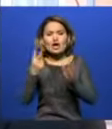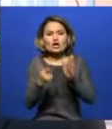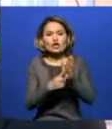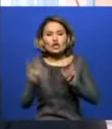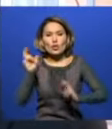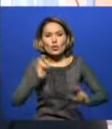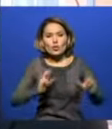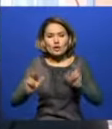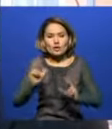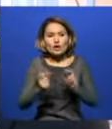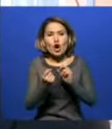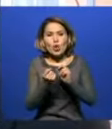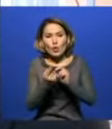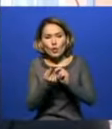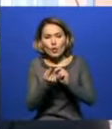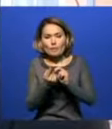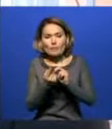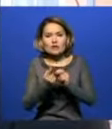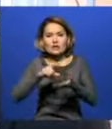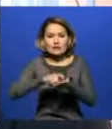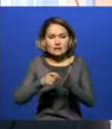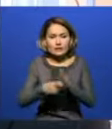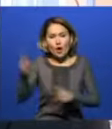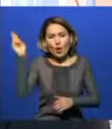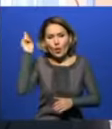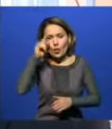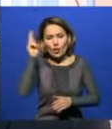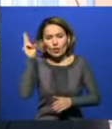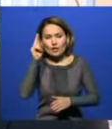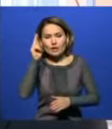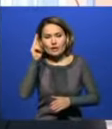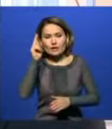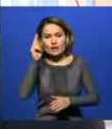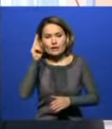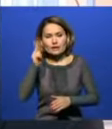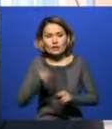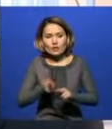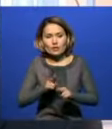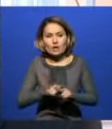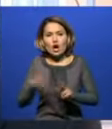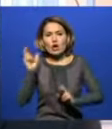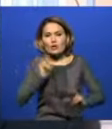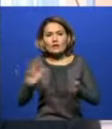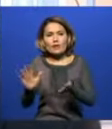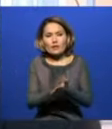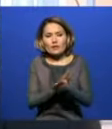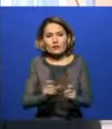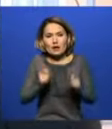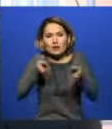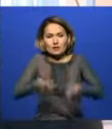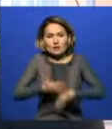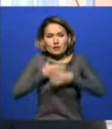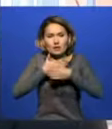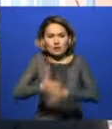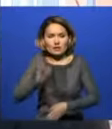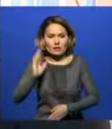осы 11-ші сыныпты қатысып отырған балаларға білім грантын беріп отыр. 27 білім гранты. Бұл балаларға өте үлкен